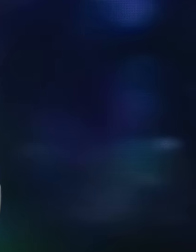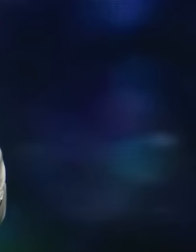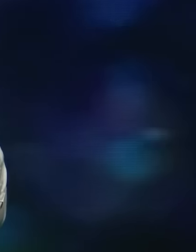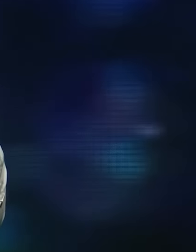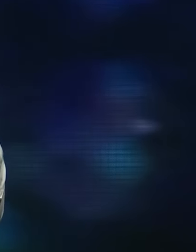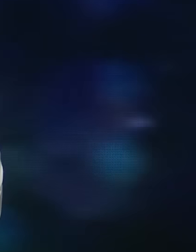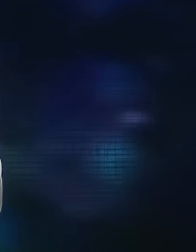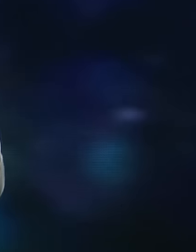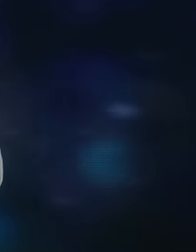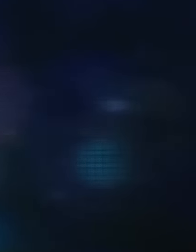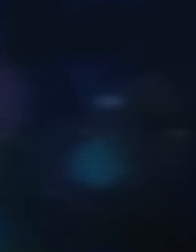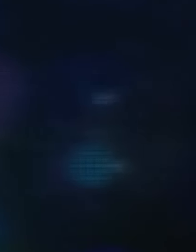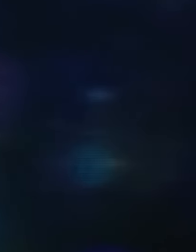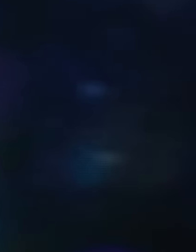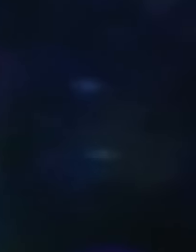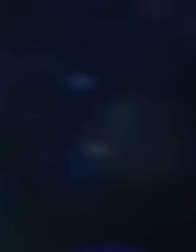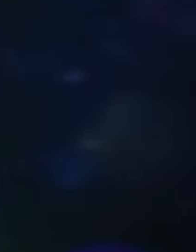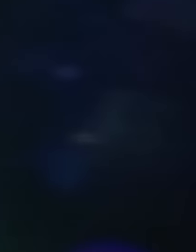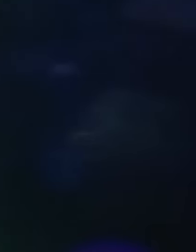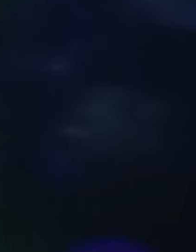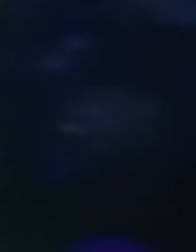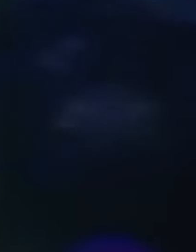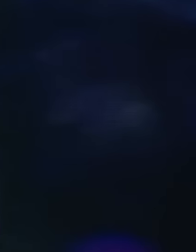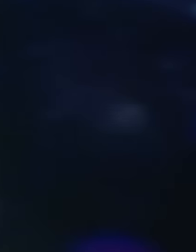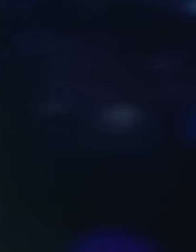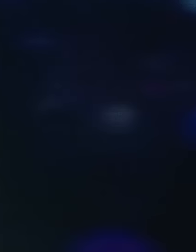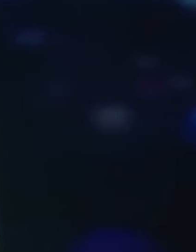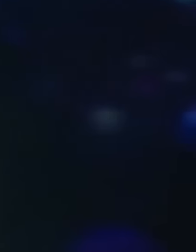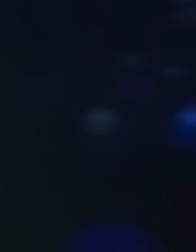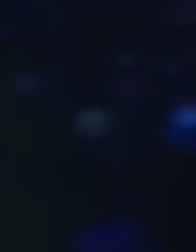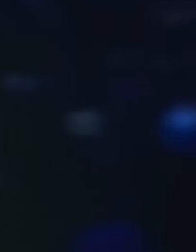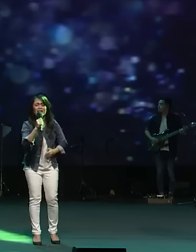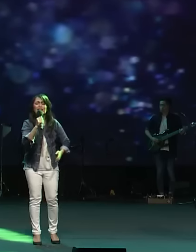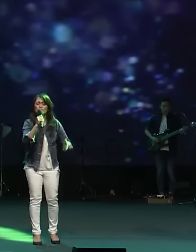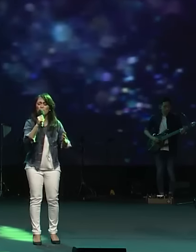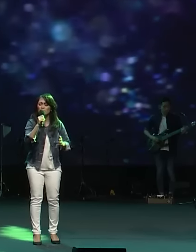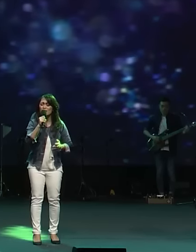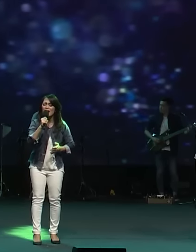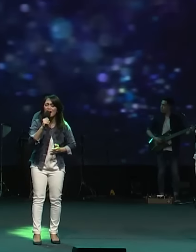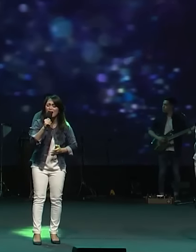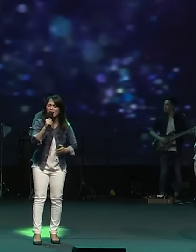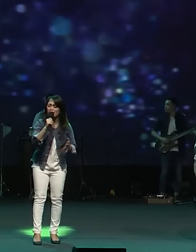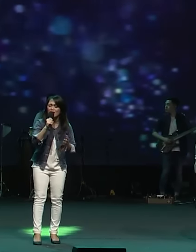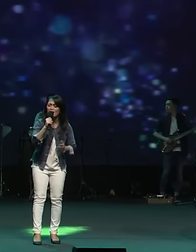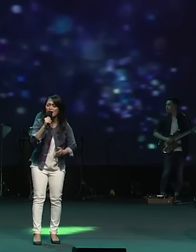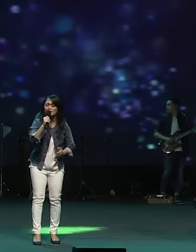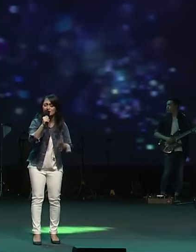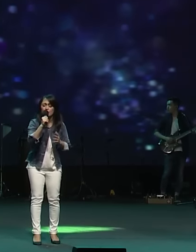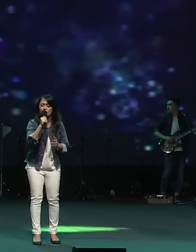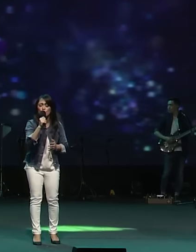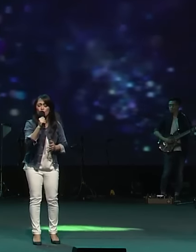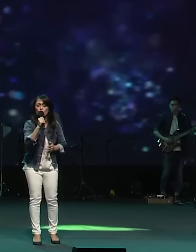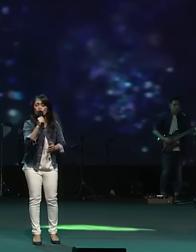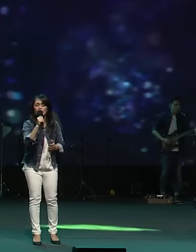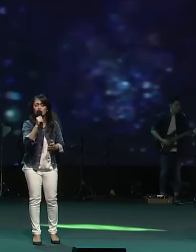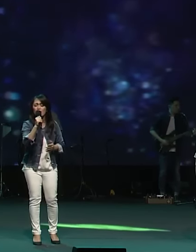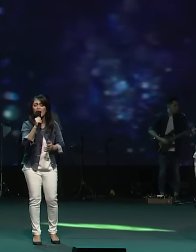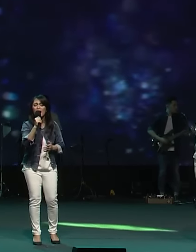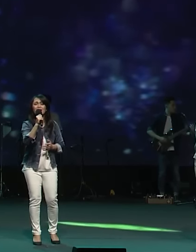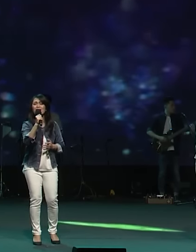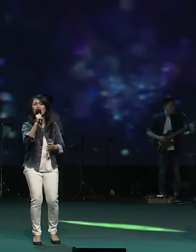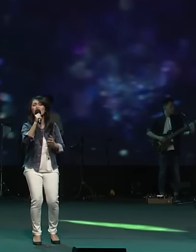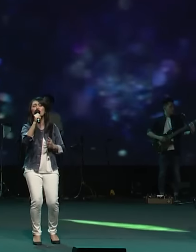mujizatmu pasti terjadi, sebab tiada yang tak